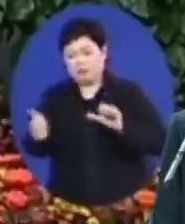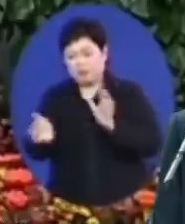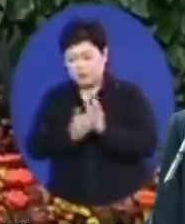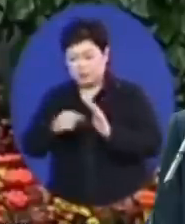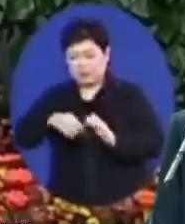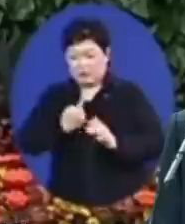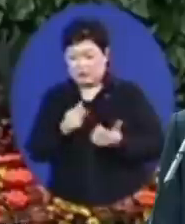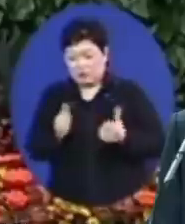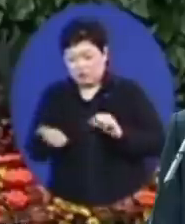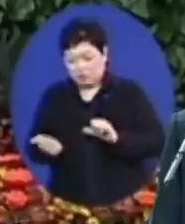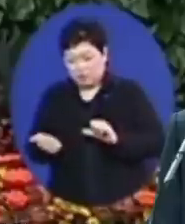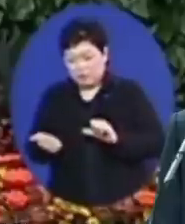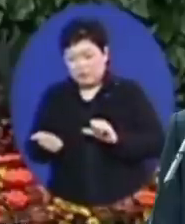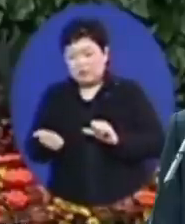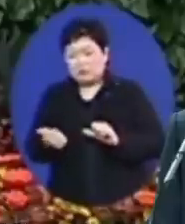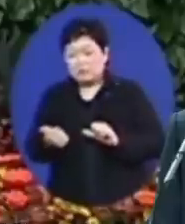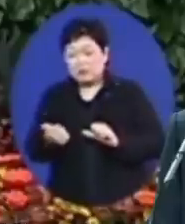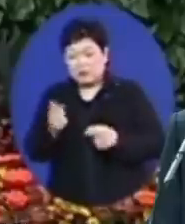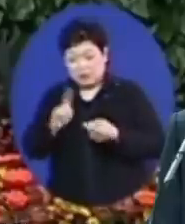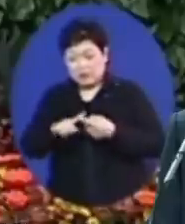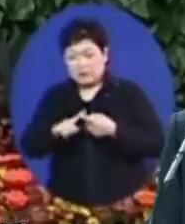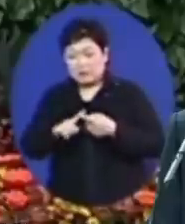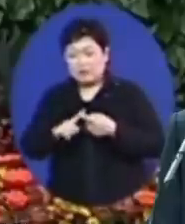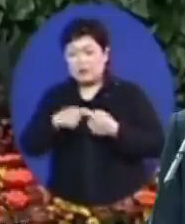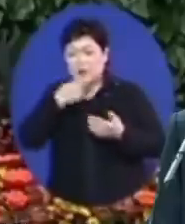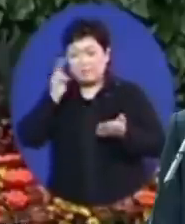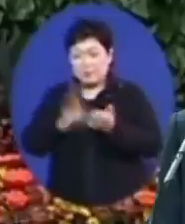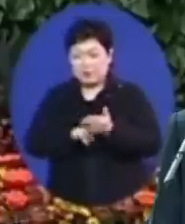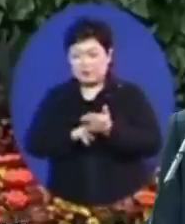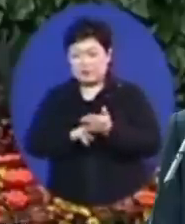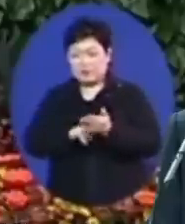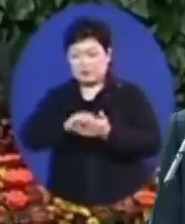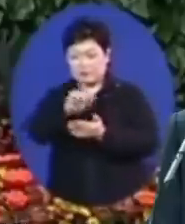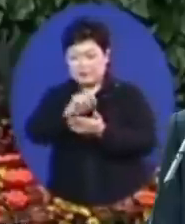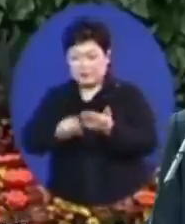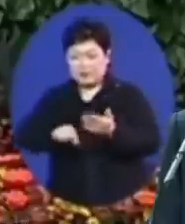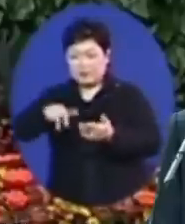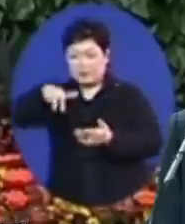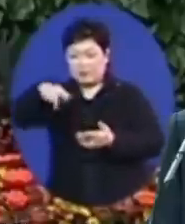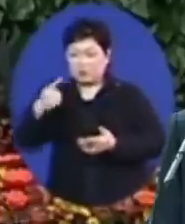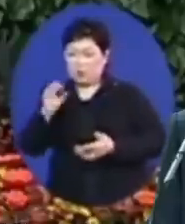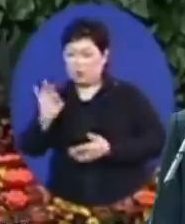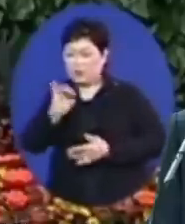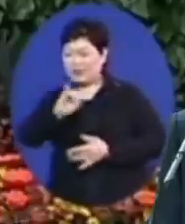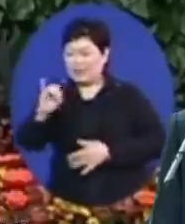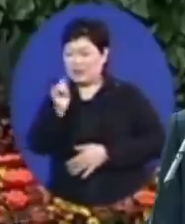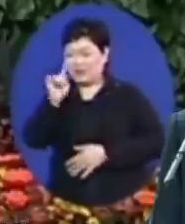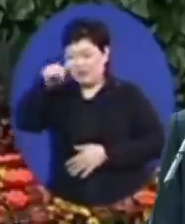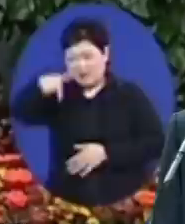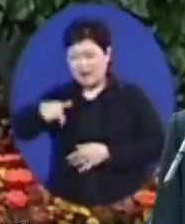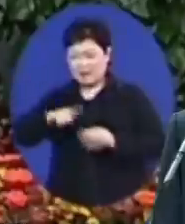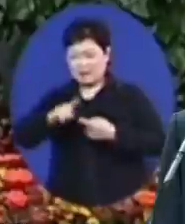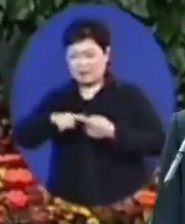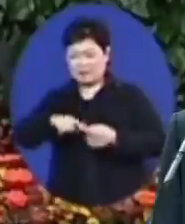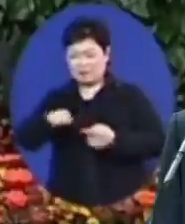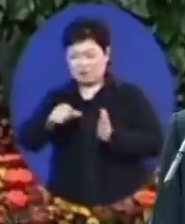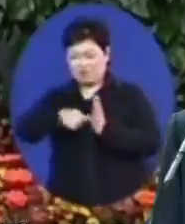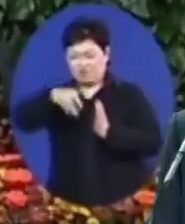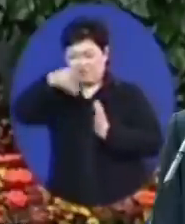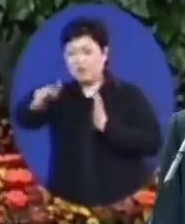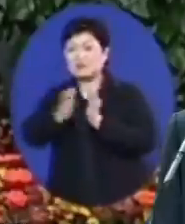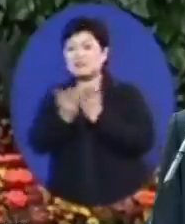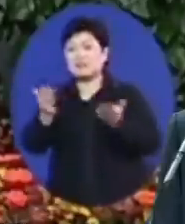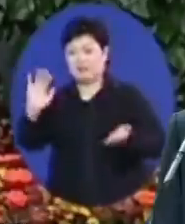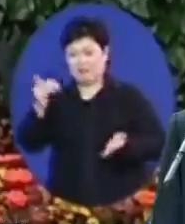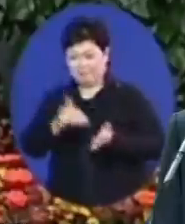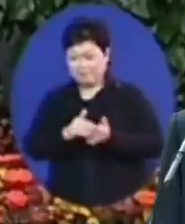죽음을 바라보며 기록한 편지와 글이 종이학이라는 책으로 출판되어 대베스트셀러가 된 것입니다.